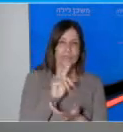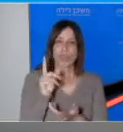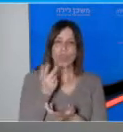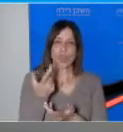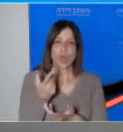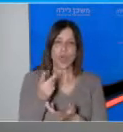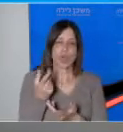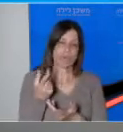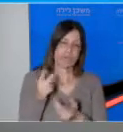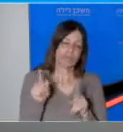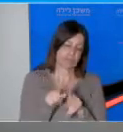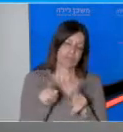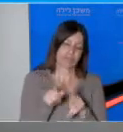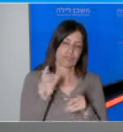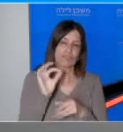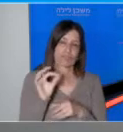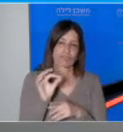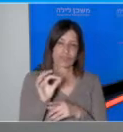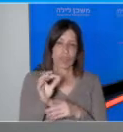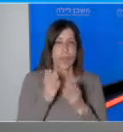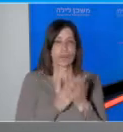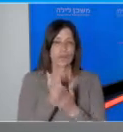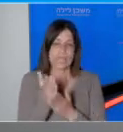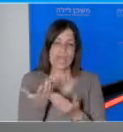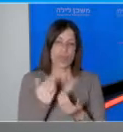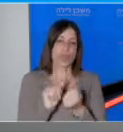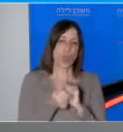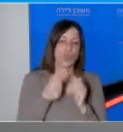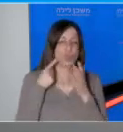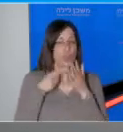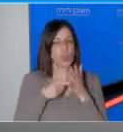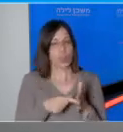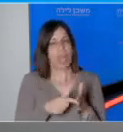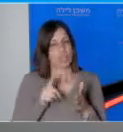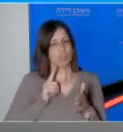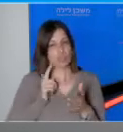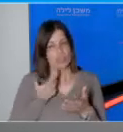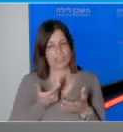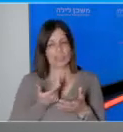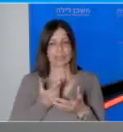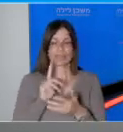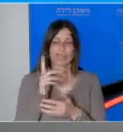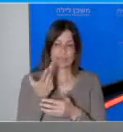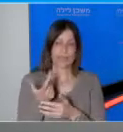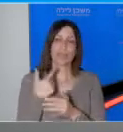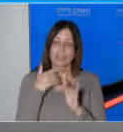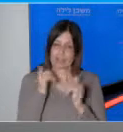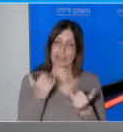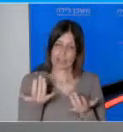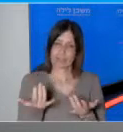בהכרח אותן אמות מידה של מוסריות, או של דוגמה אישית אנחנו מכילים עליהם. אבל